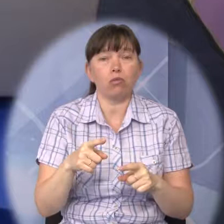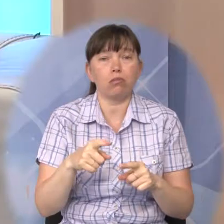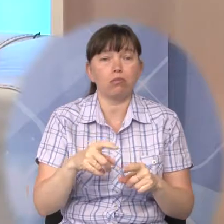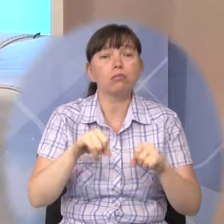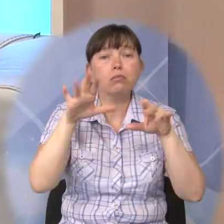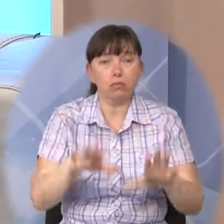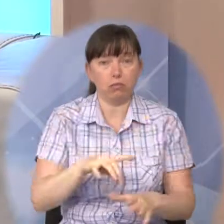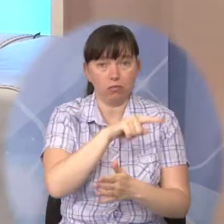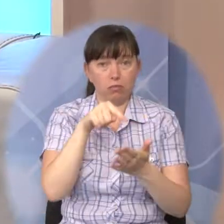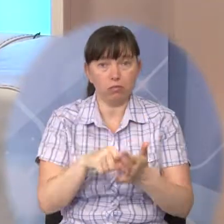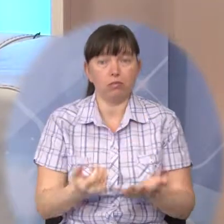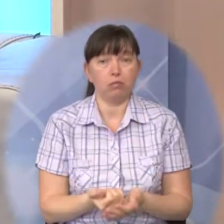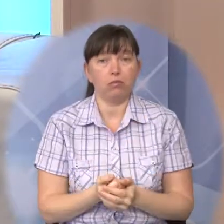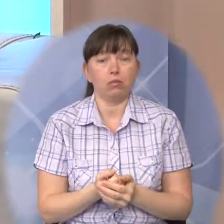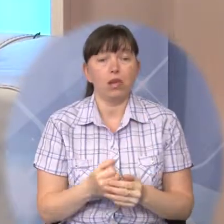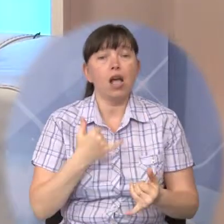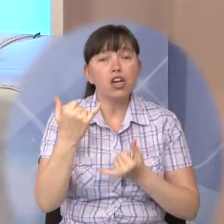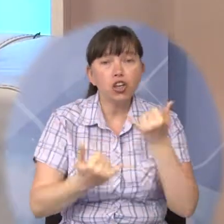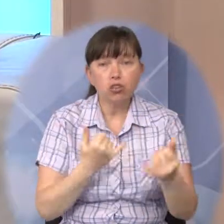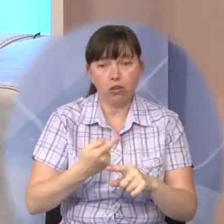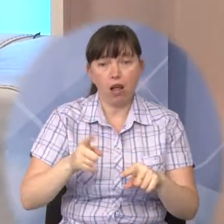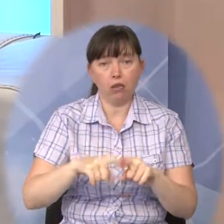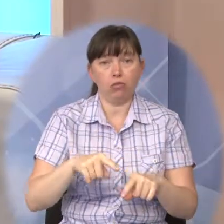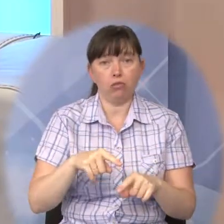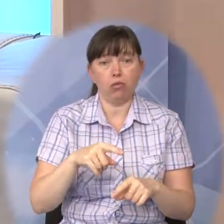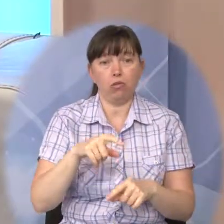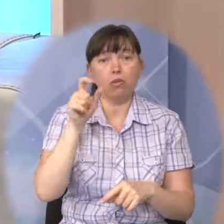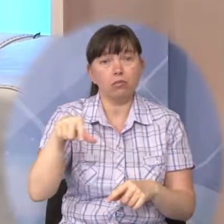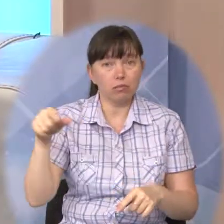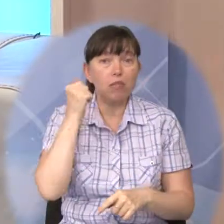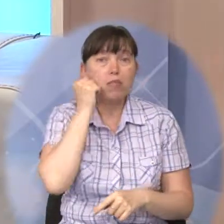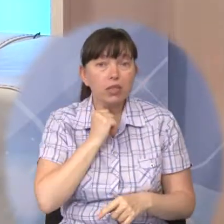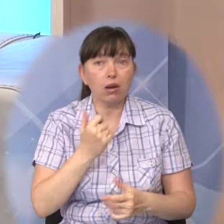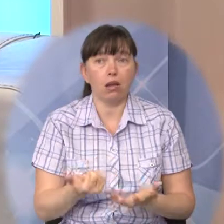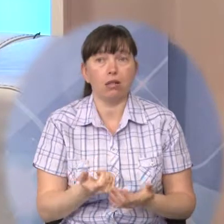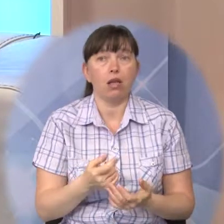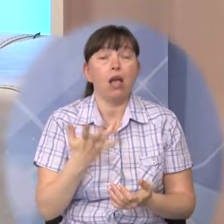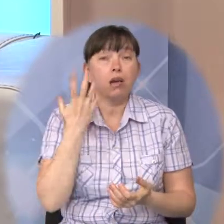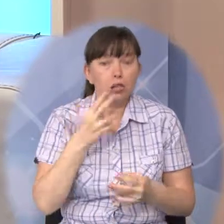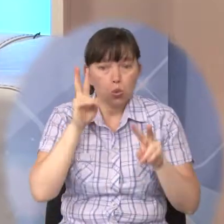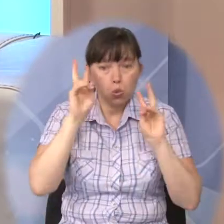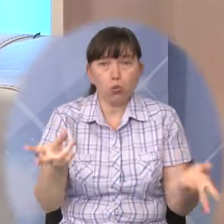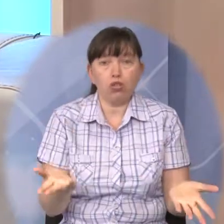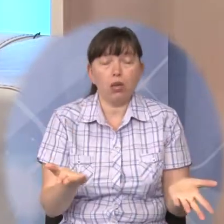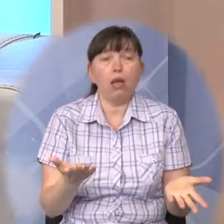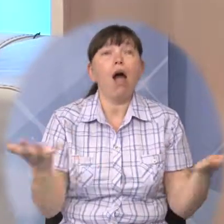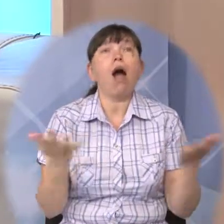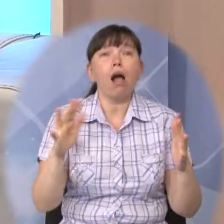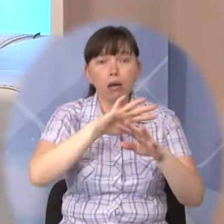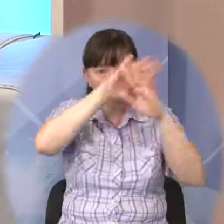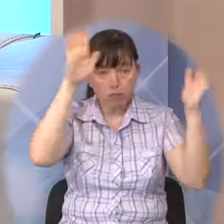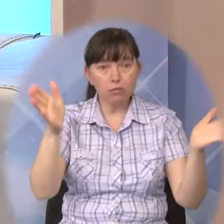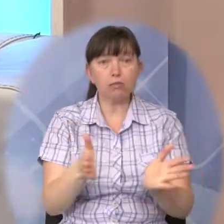provocări, am în vedere îngrijirea acestor bătrâni, odată ce nu știi care